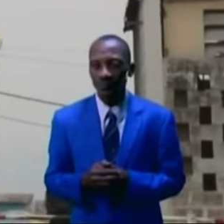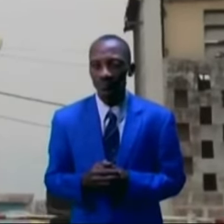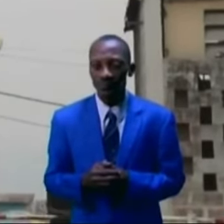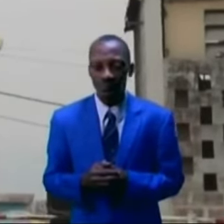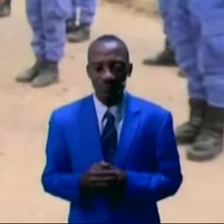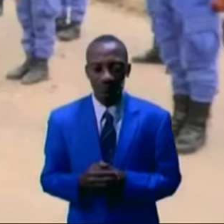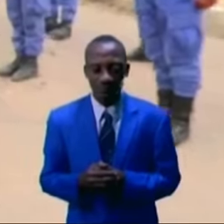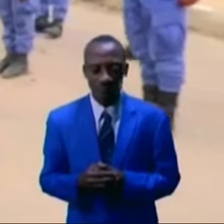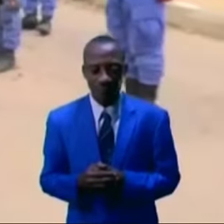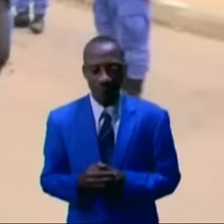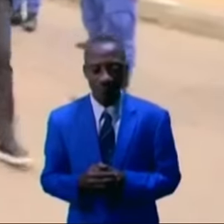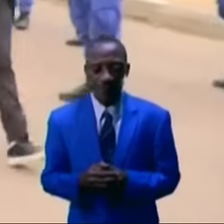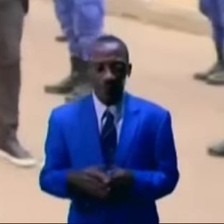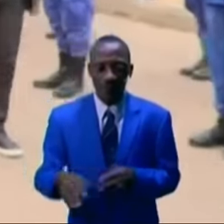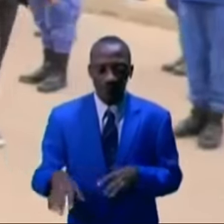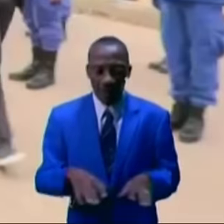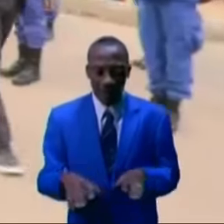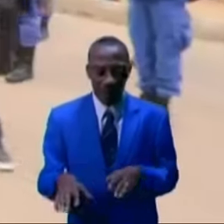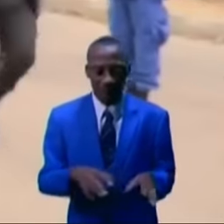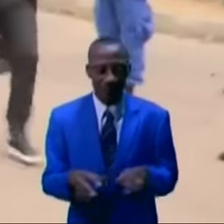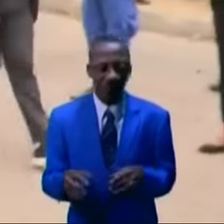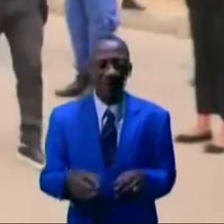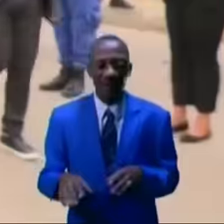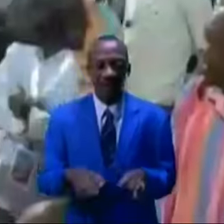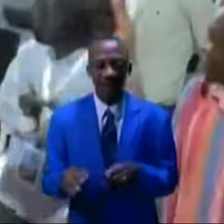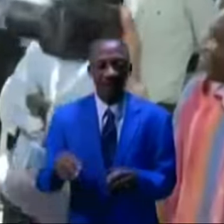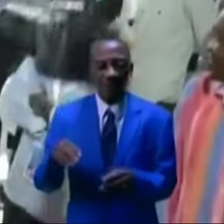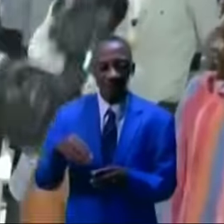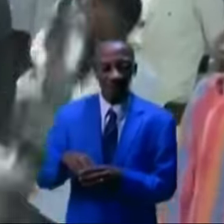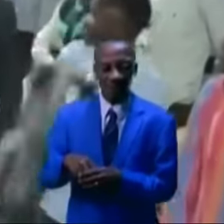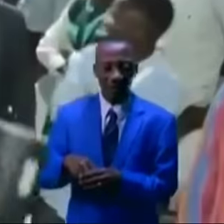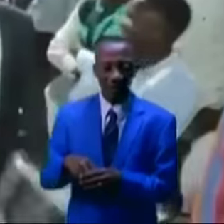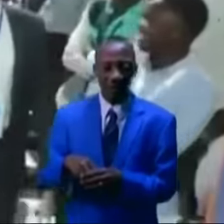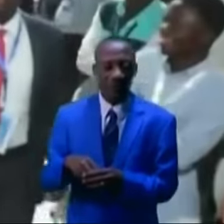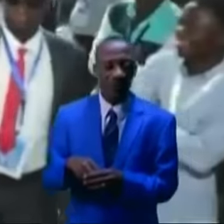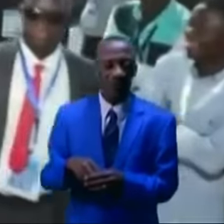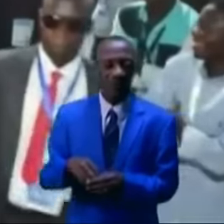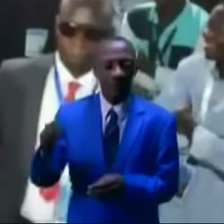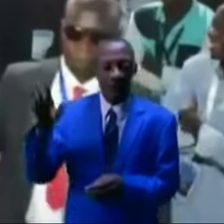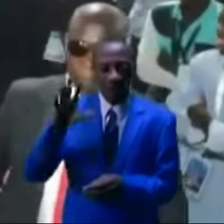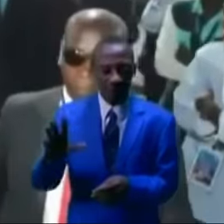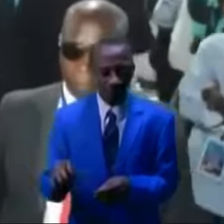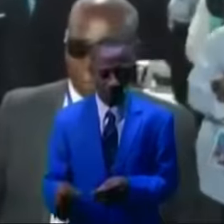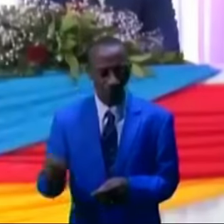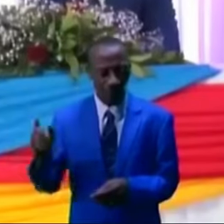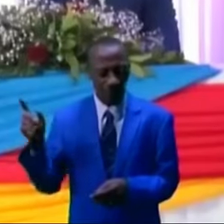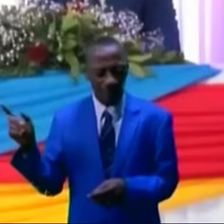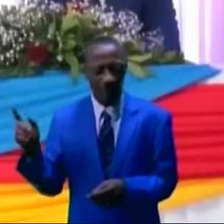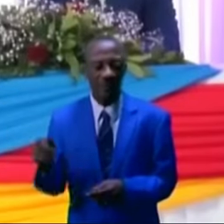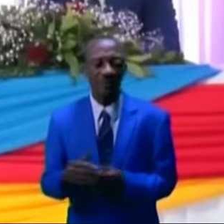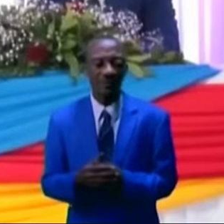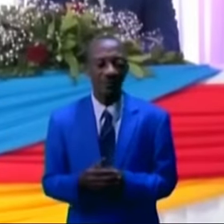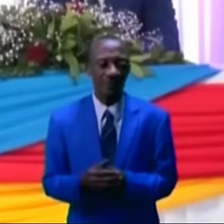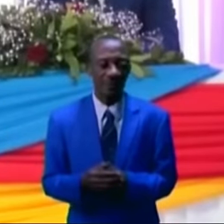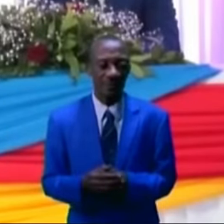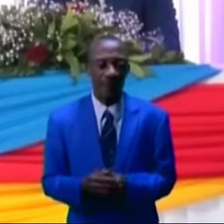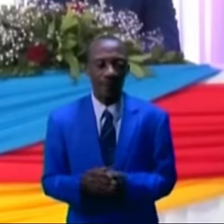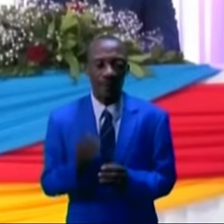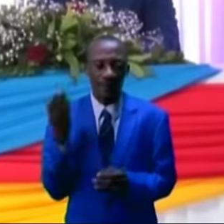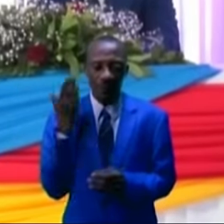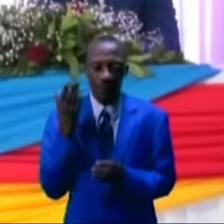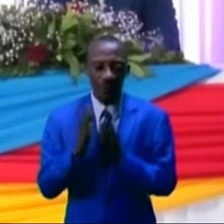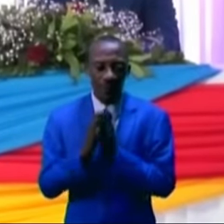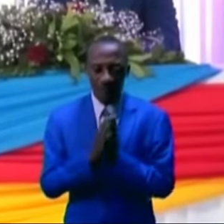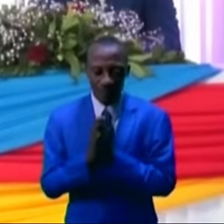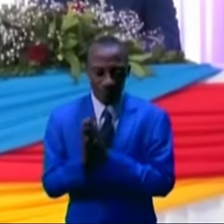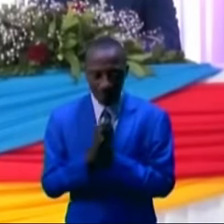Pour cette activité purement académique, l'Université de Kinshasa a invité comme orateur principal le professeur Vital Kamerhe, ancien étudiant